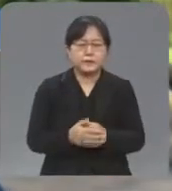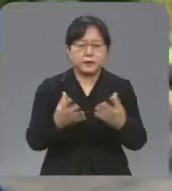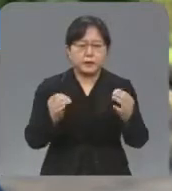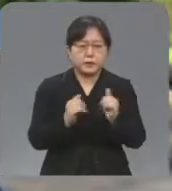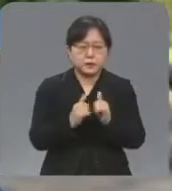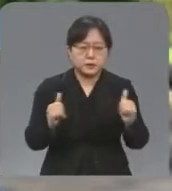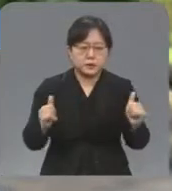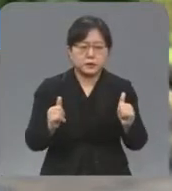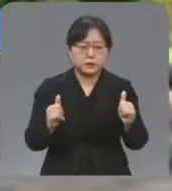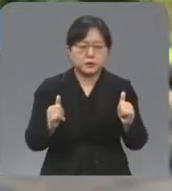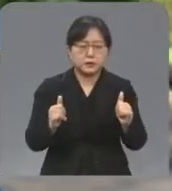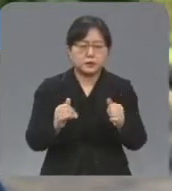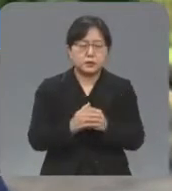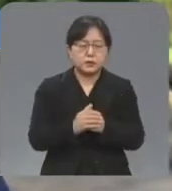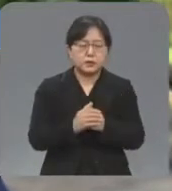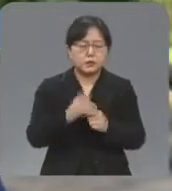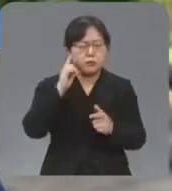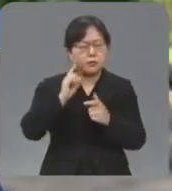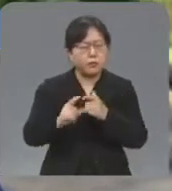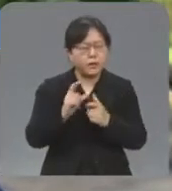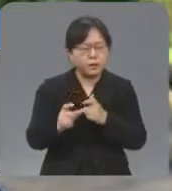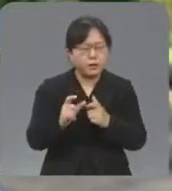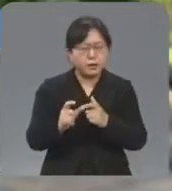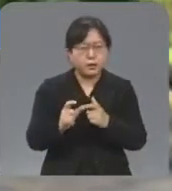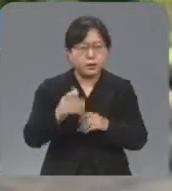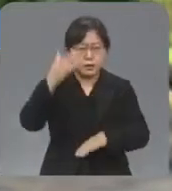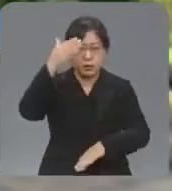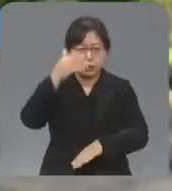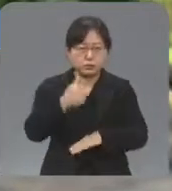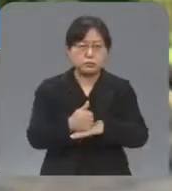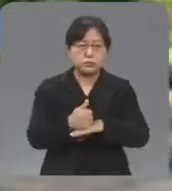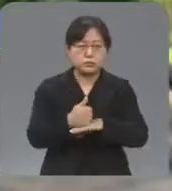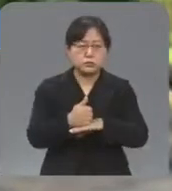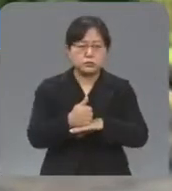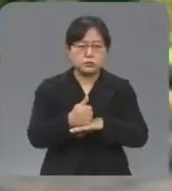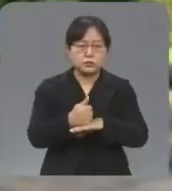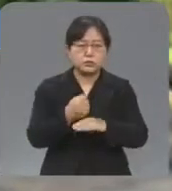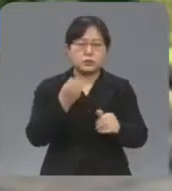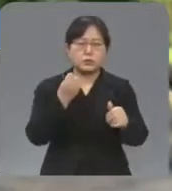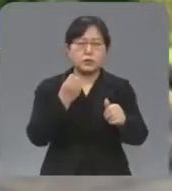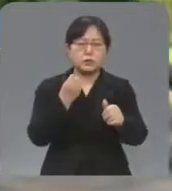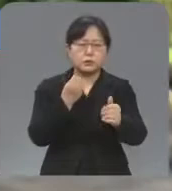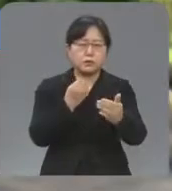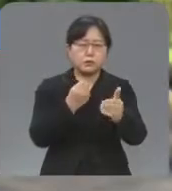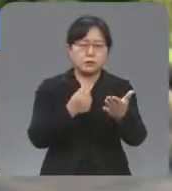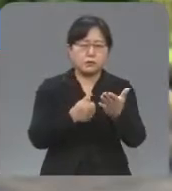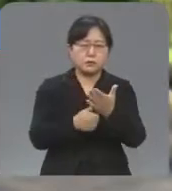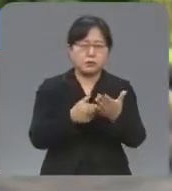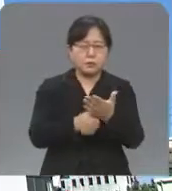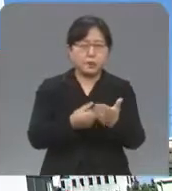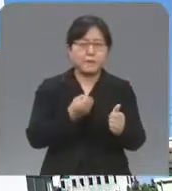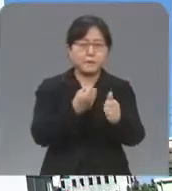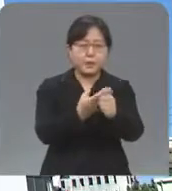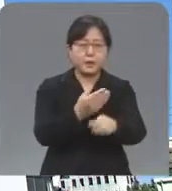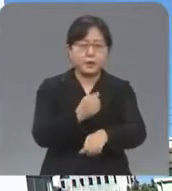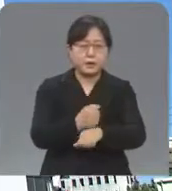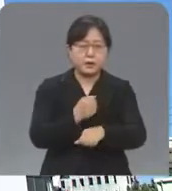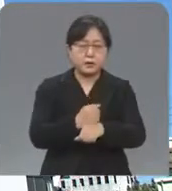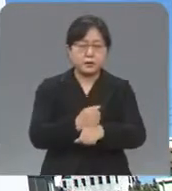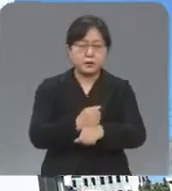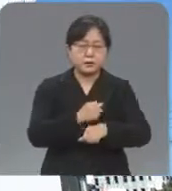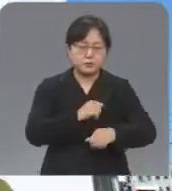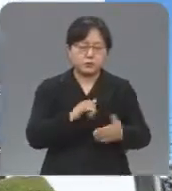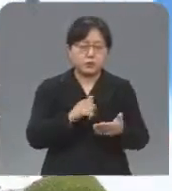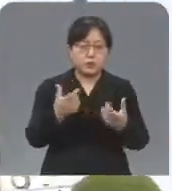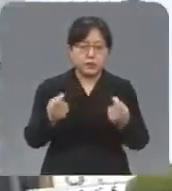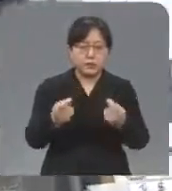그 고민 끝에 생각을 했는데 우리도 탄원서를 내려고 하고 있습니다. 군공항 근처